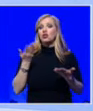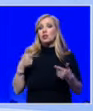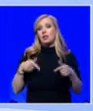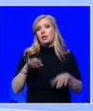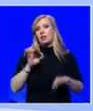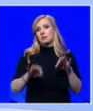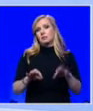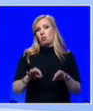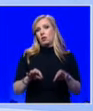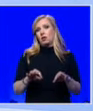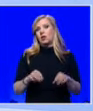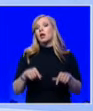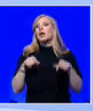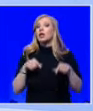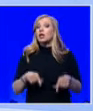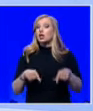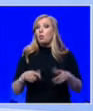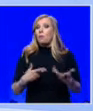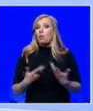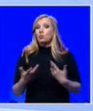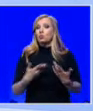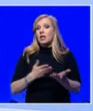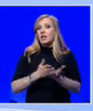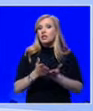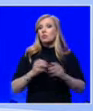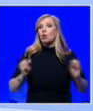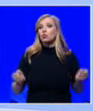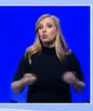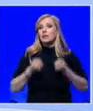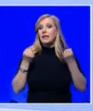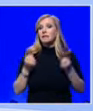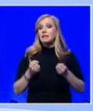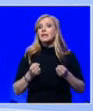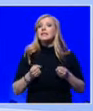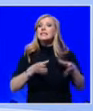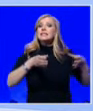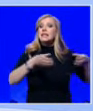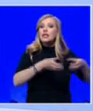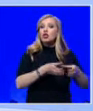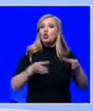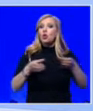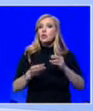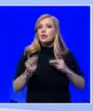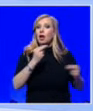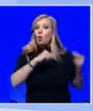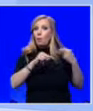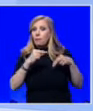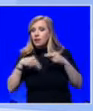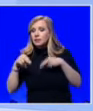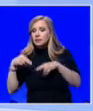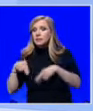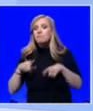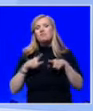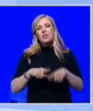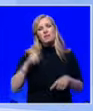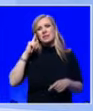то по отношение на начина, по който действат секционните избирателни комисии. Трябва да се помисли за